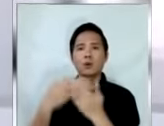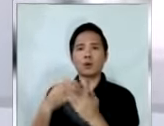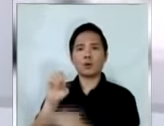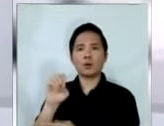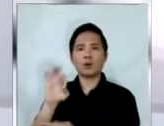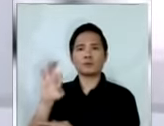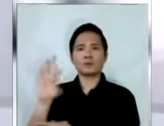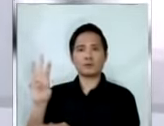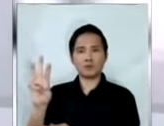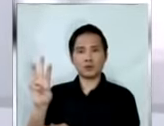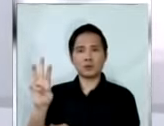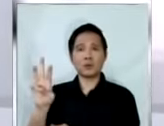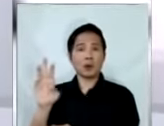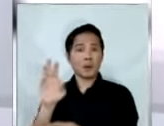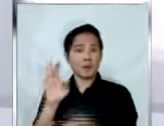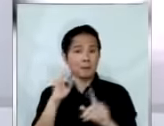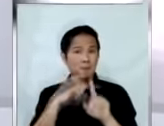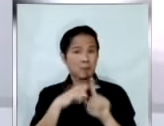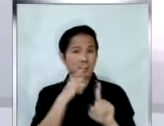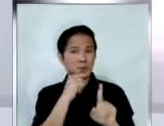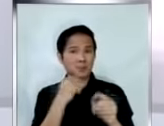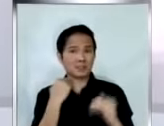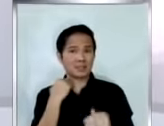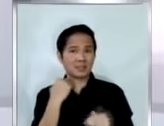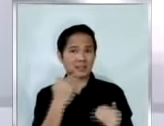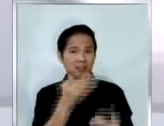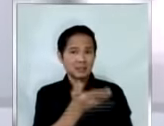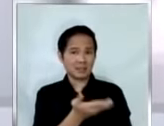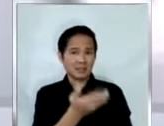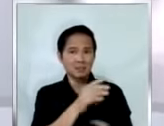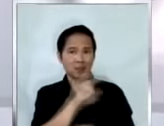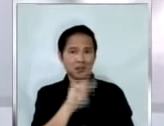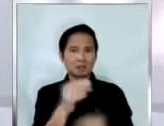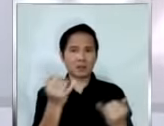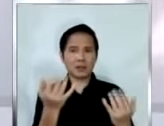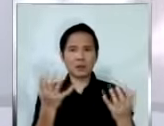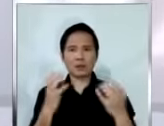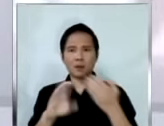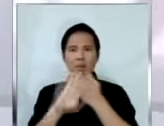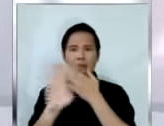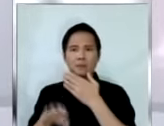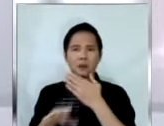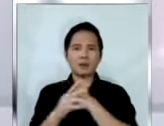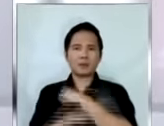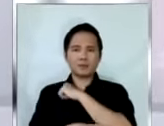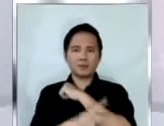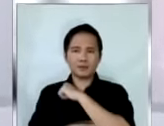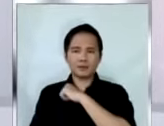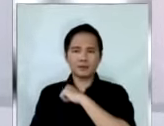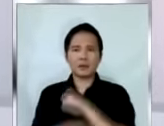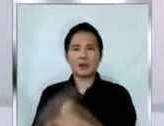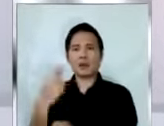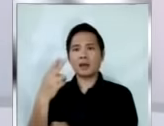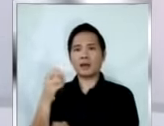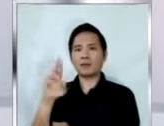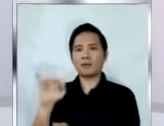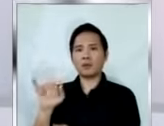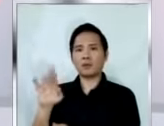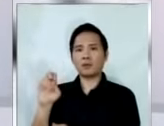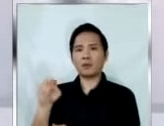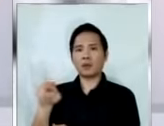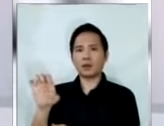Metro Manila na ihahatid sa kani-kanilang probinsya. Ayon kay Presidential Spokesman Harry Roque, ito'y para matiyak na